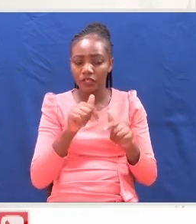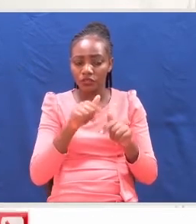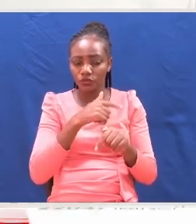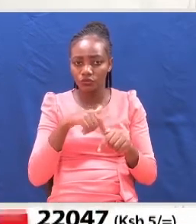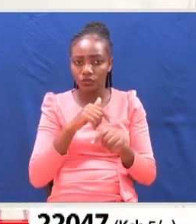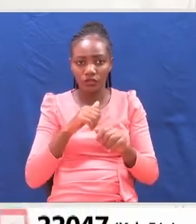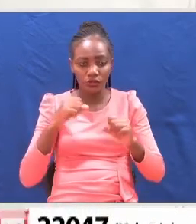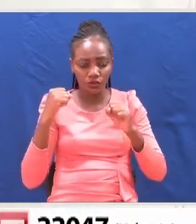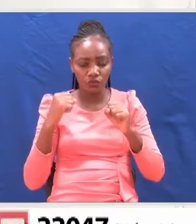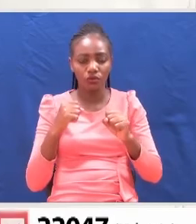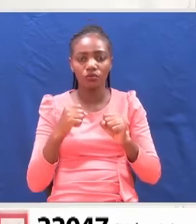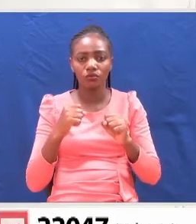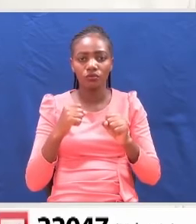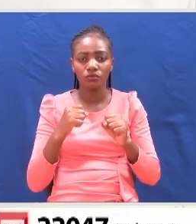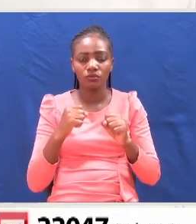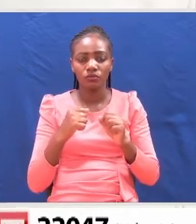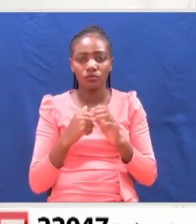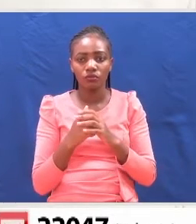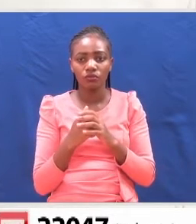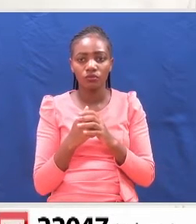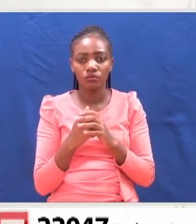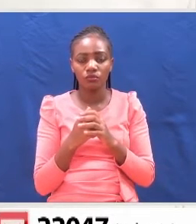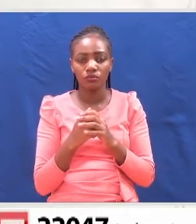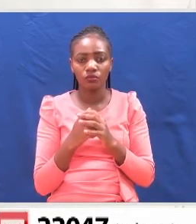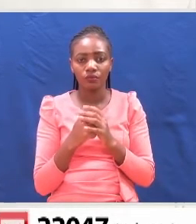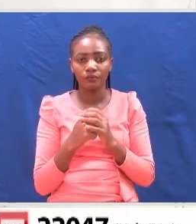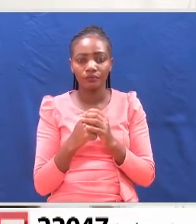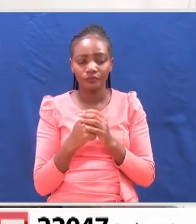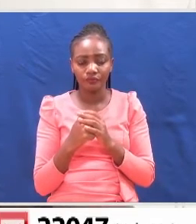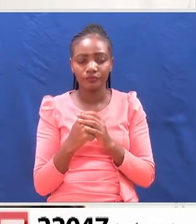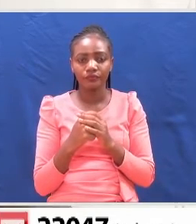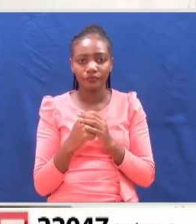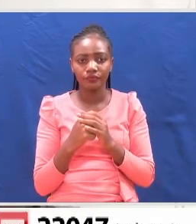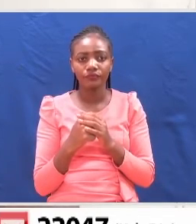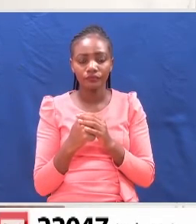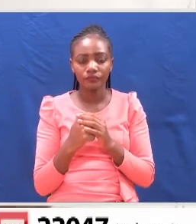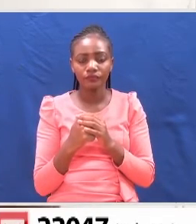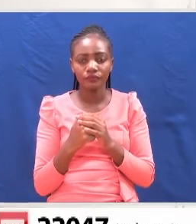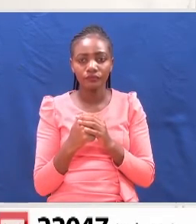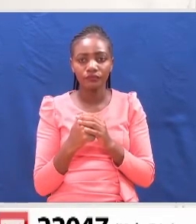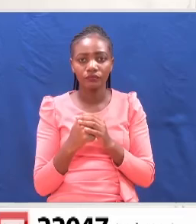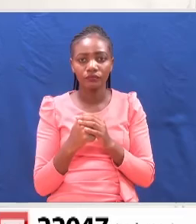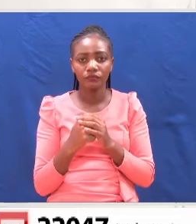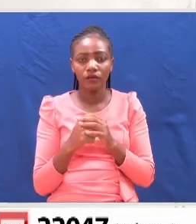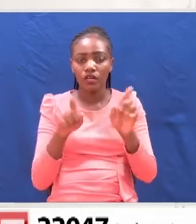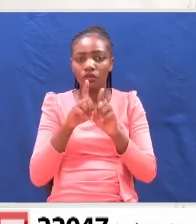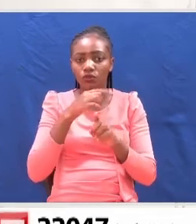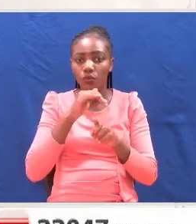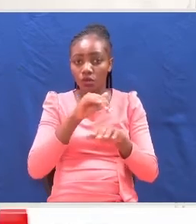ambayo tumekuwa tunaelekea sasa, lakini na matarajio yangu kwamba panapo majaliwa ya Mwenyezi Mungu tukirudi mwezi wa